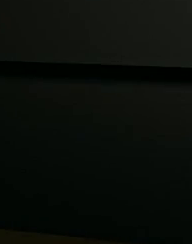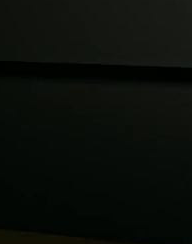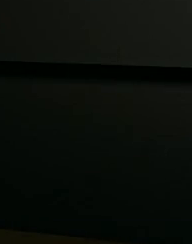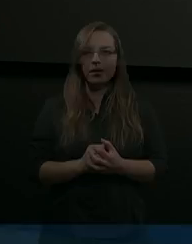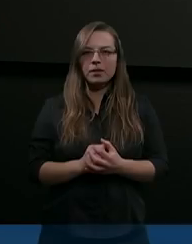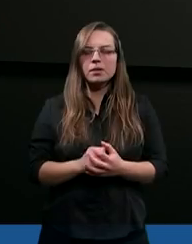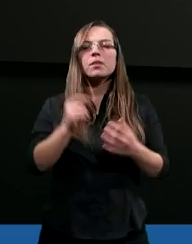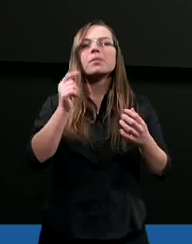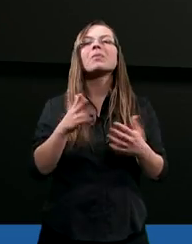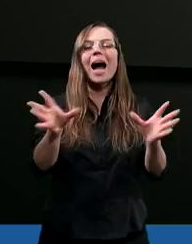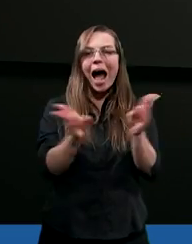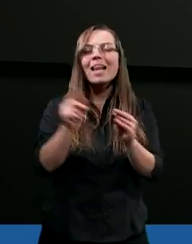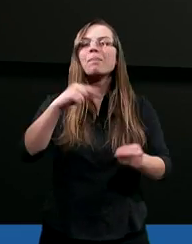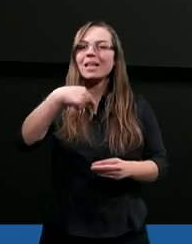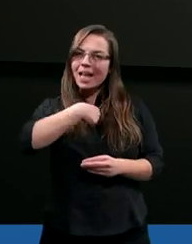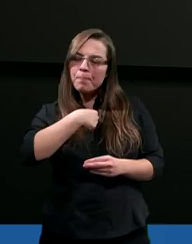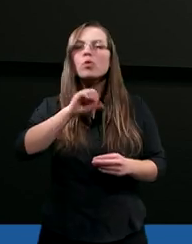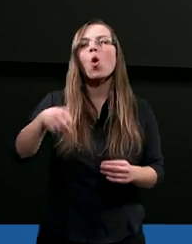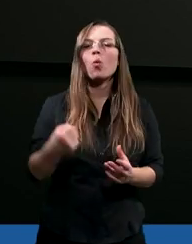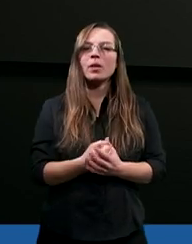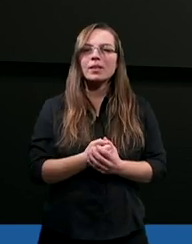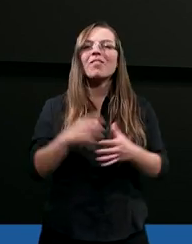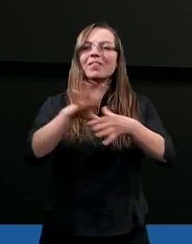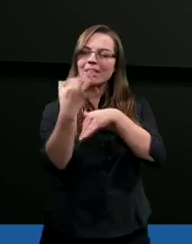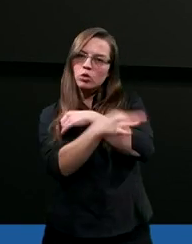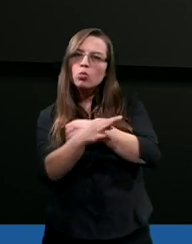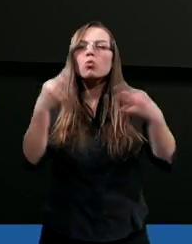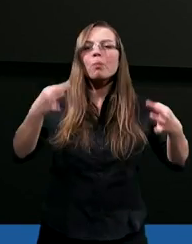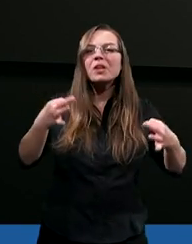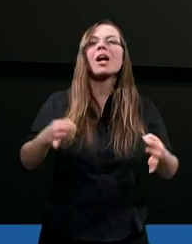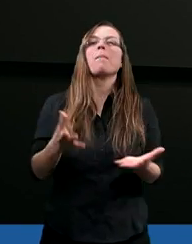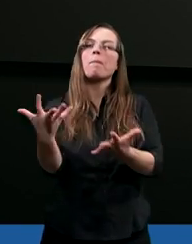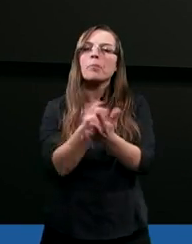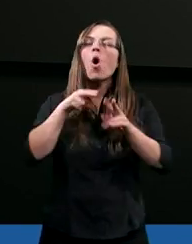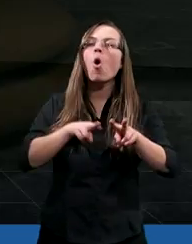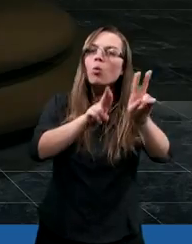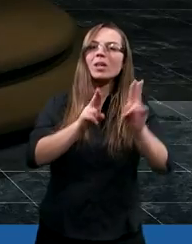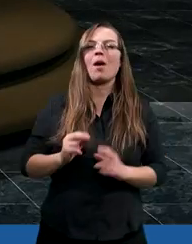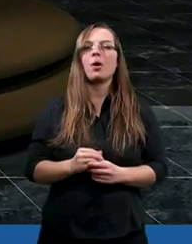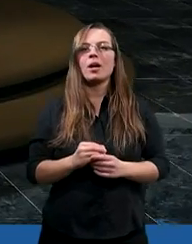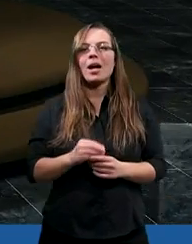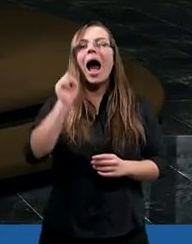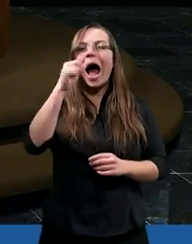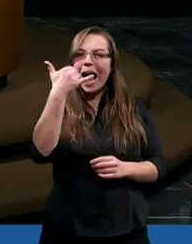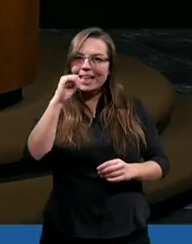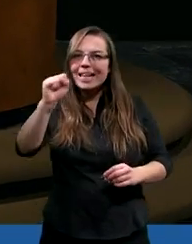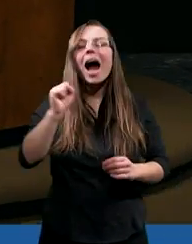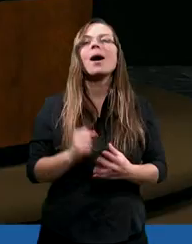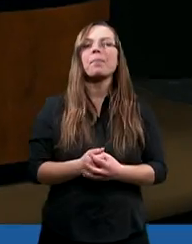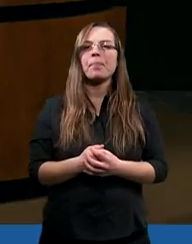Razem ze mną w studium dzisiaj biorą udział Ania,